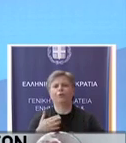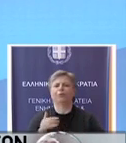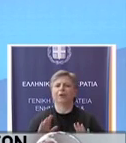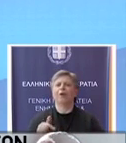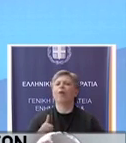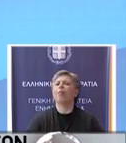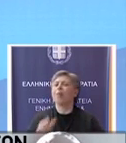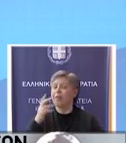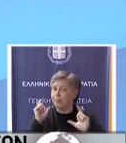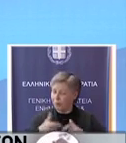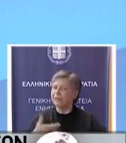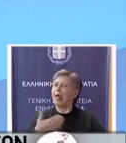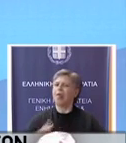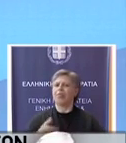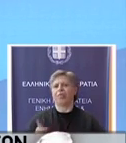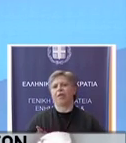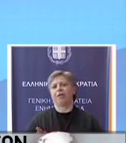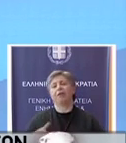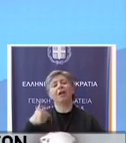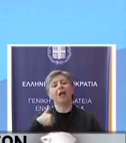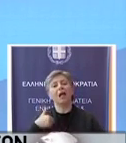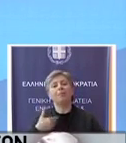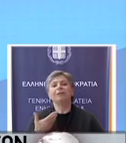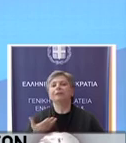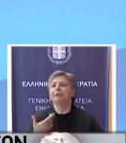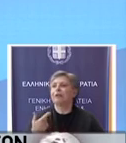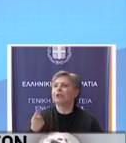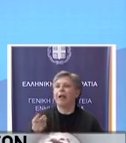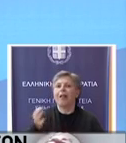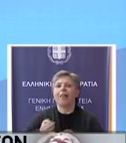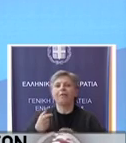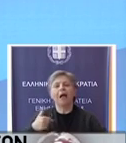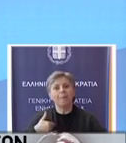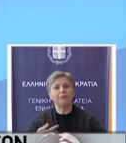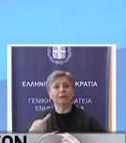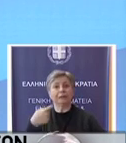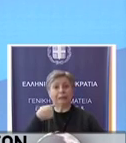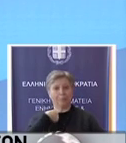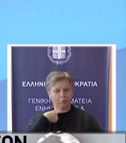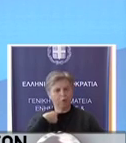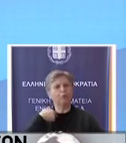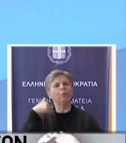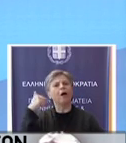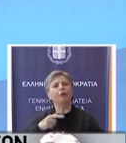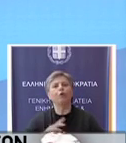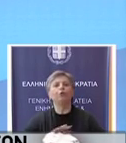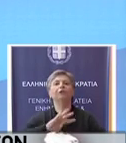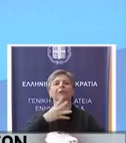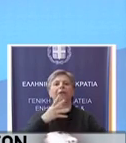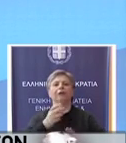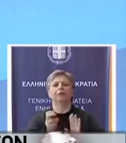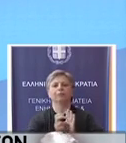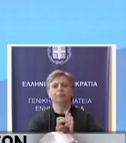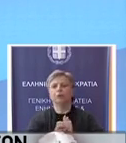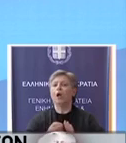διακαής πόθεσης οποίας είναι η αποτυχία του τρέχοντος προγράμματος. Στόχος της είναι να επιβάλλει μια σκληρή